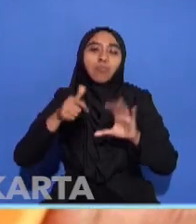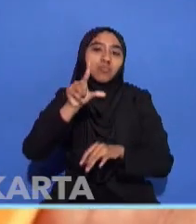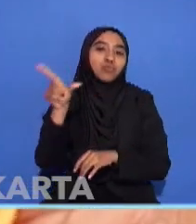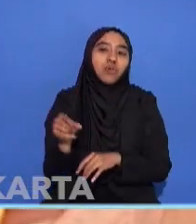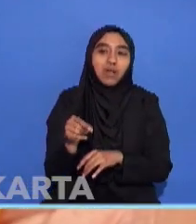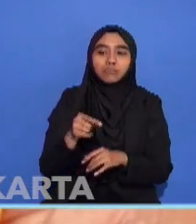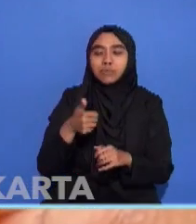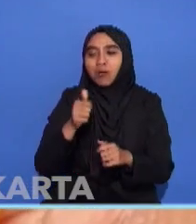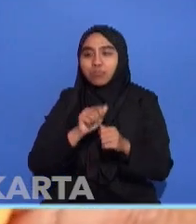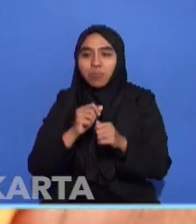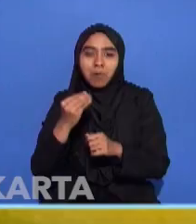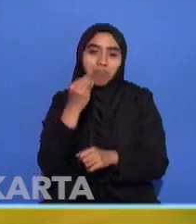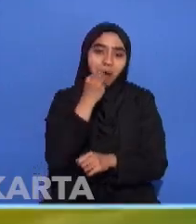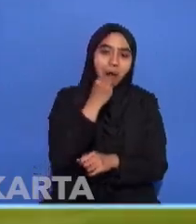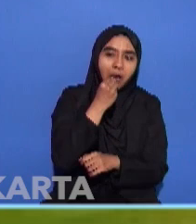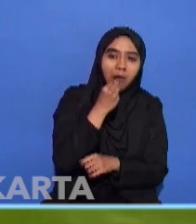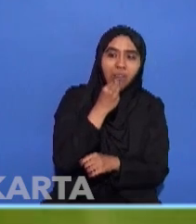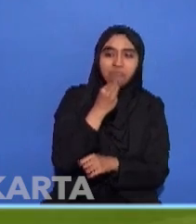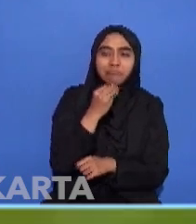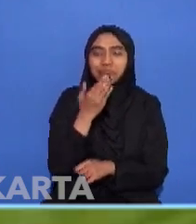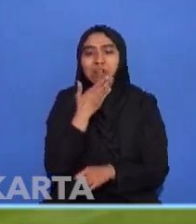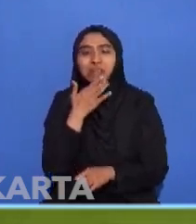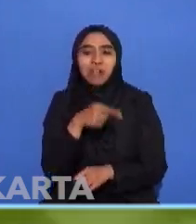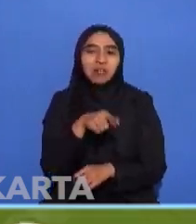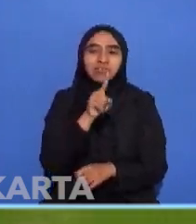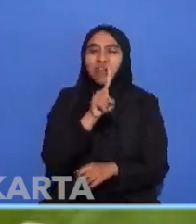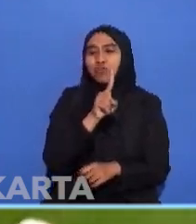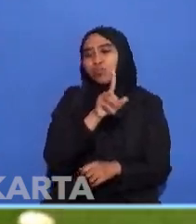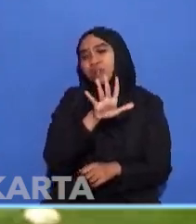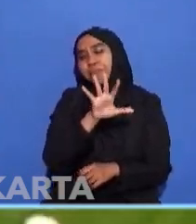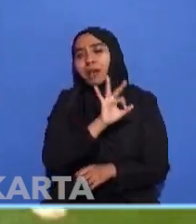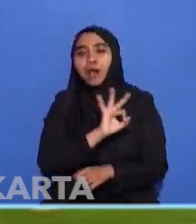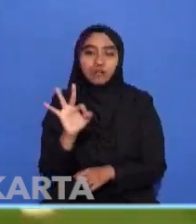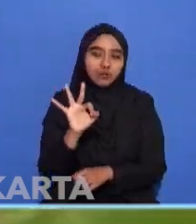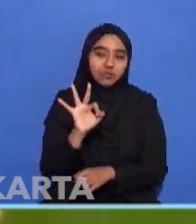konsumsi ikan di aurat gangsal ons Adi Nugroho